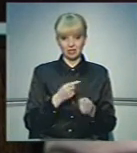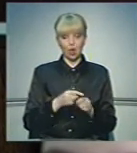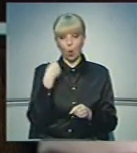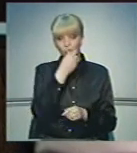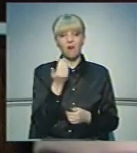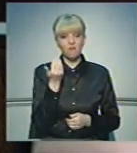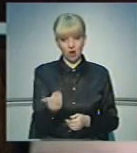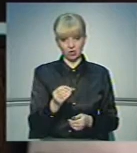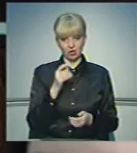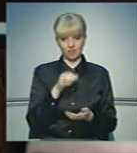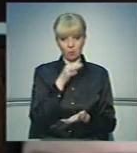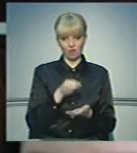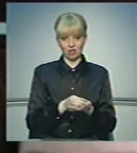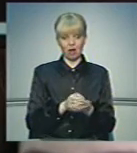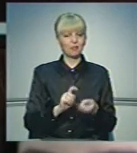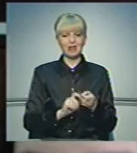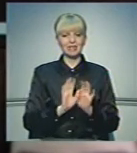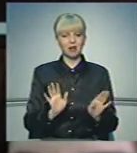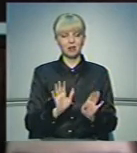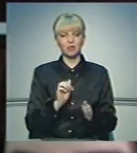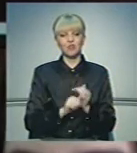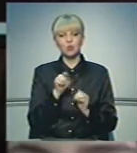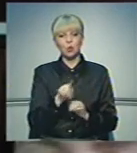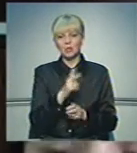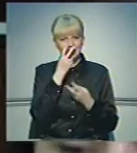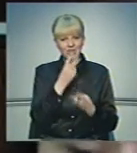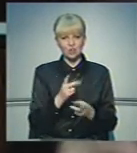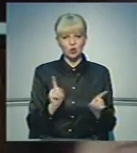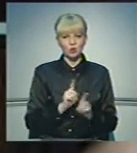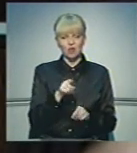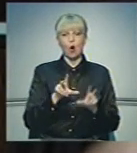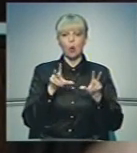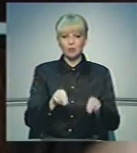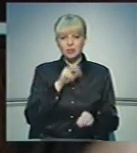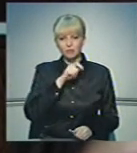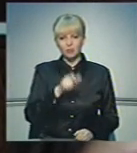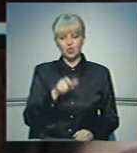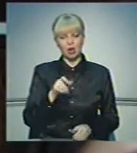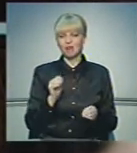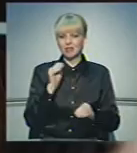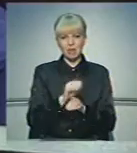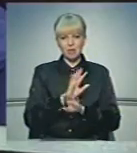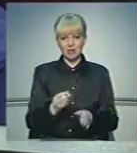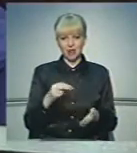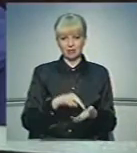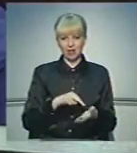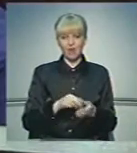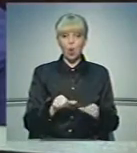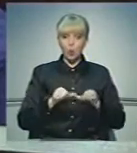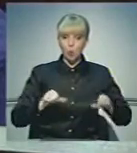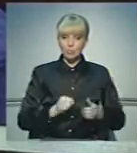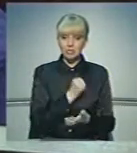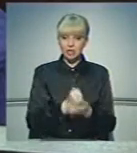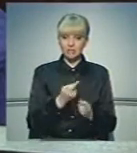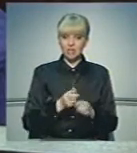особисто ваша відповідальність. Незалежно від того, що ви, не дивлячись на те, що ви обіцяли чернівчанам не піднімати тариф. Комісія